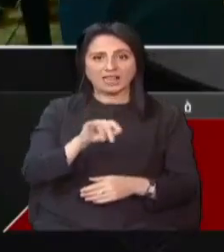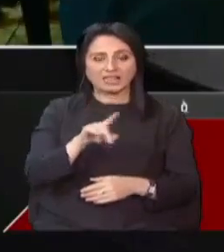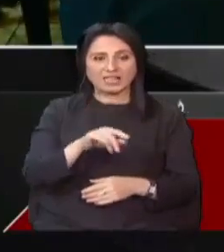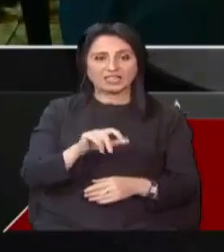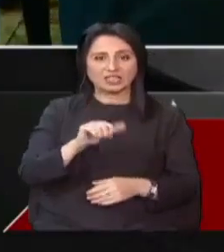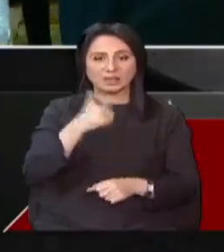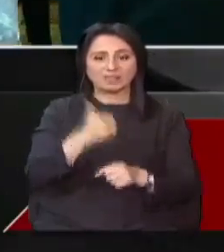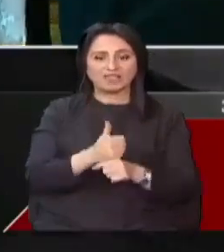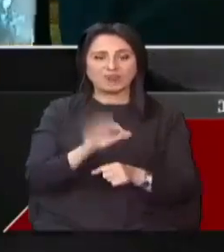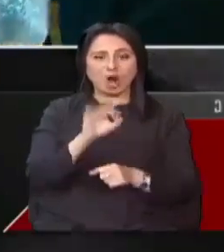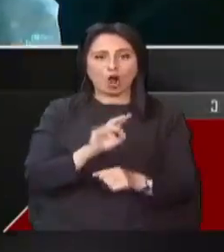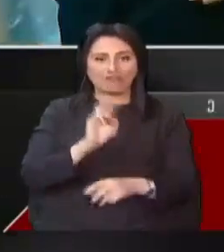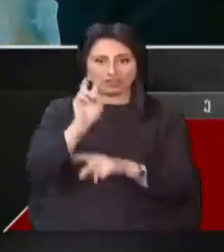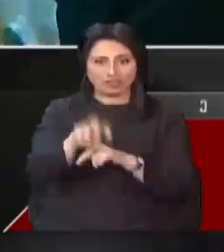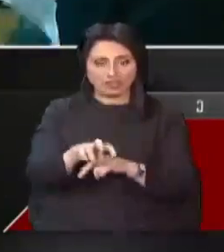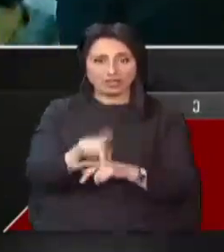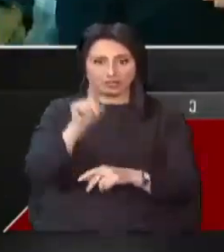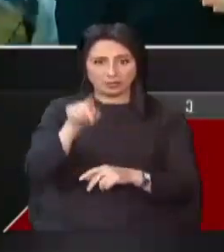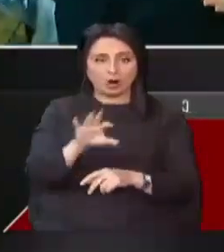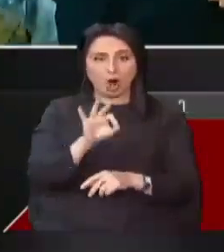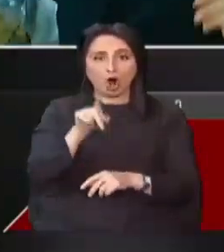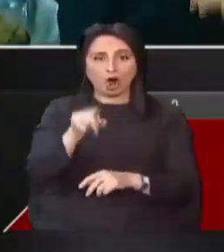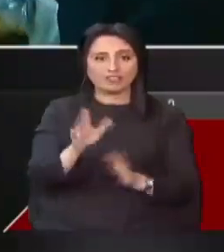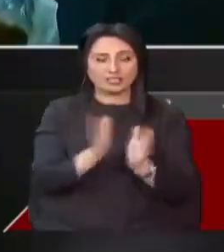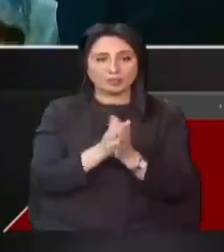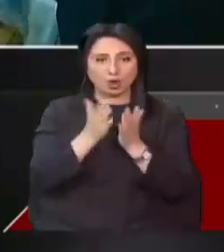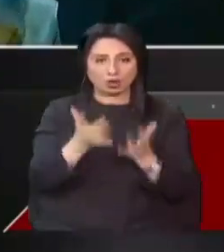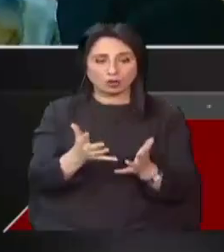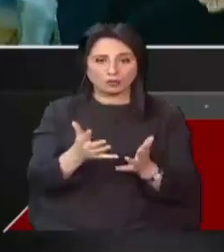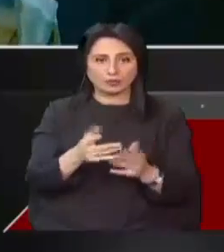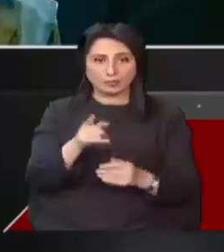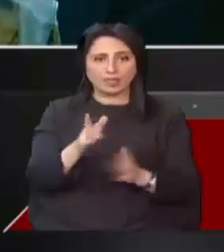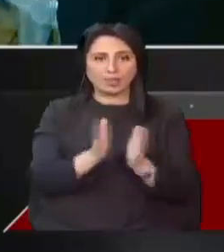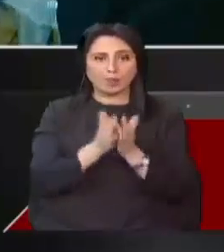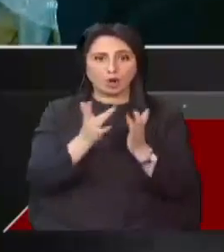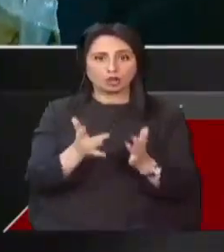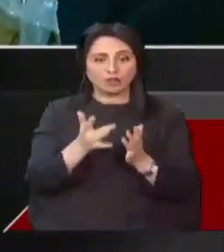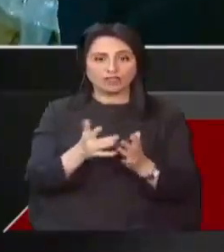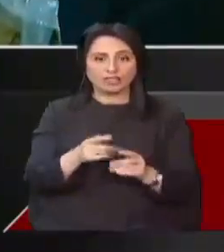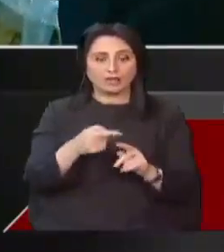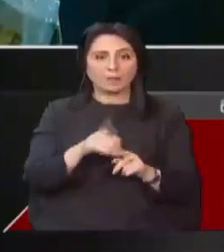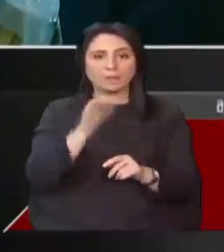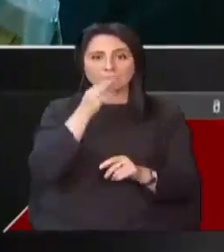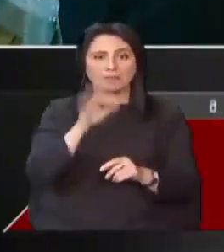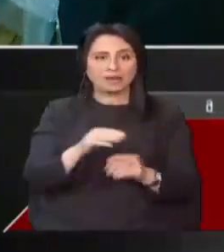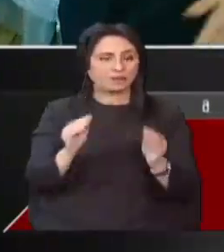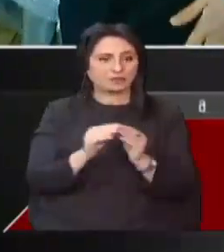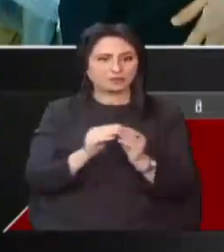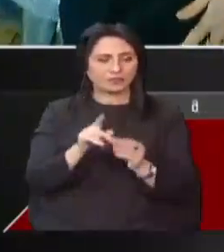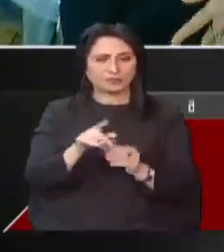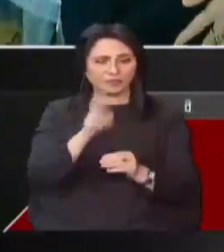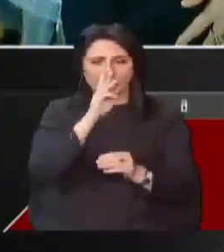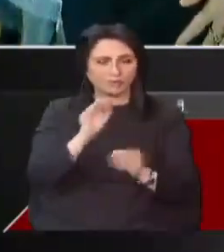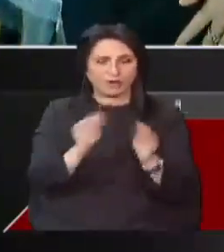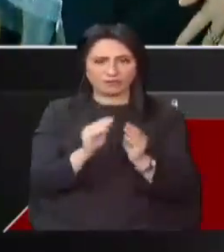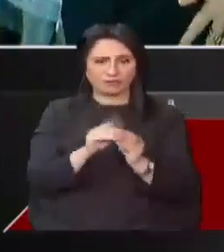stata ofisis mimartulebit da ușualod ofistan moitxoves mati motxovnebi mat shoris aris utsveli da mtavari